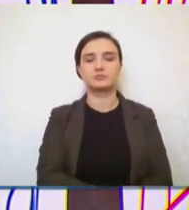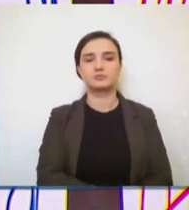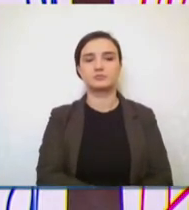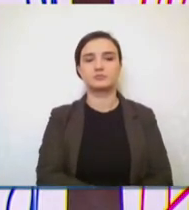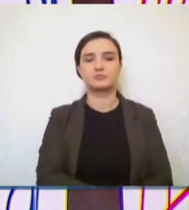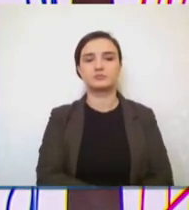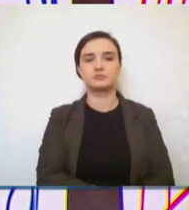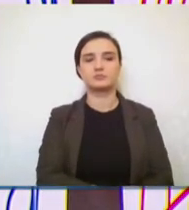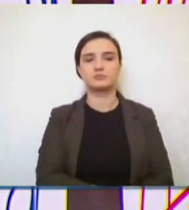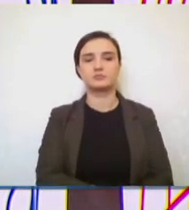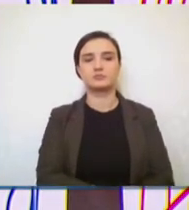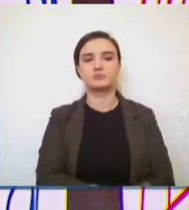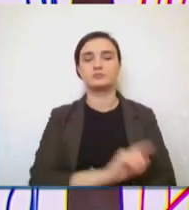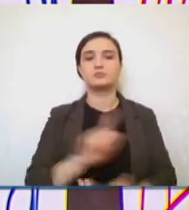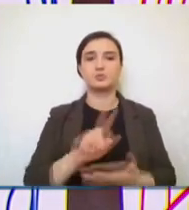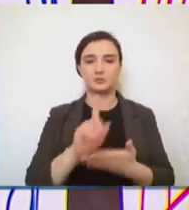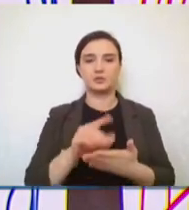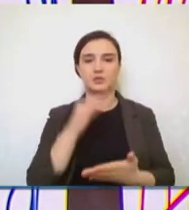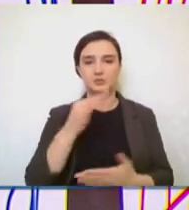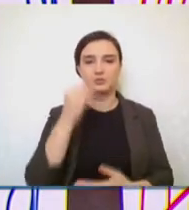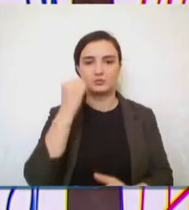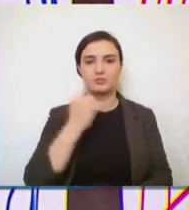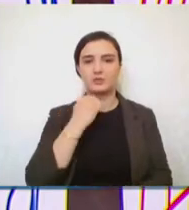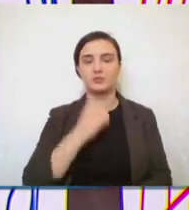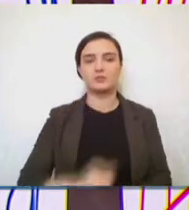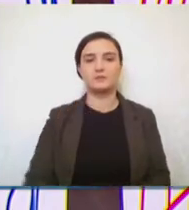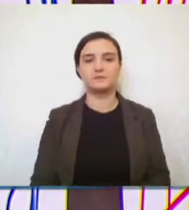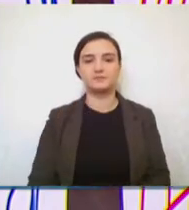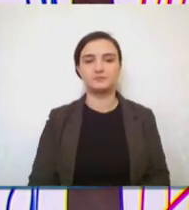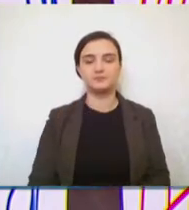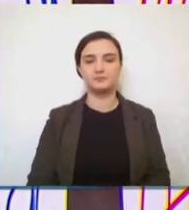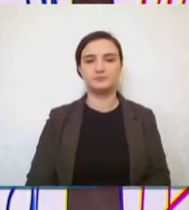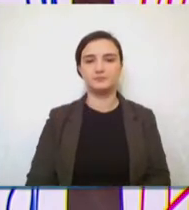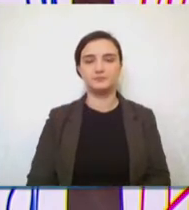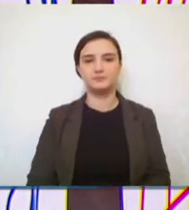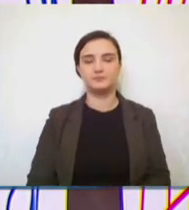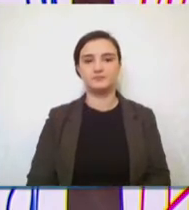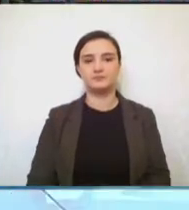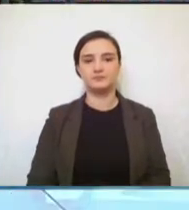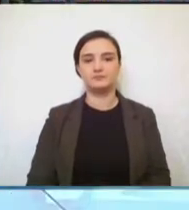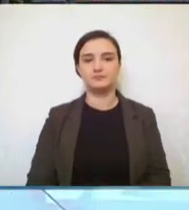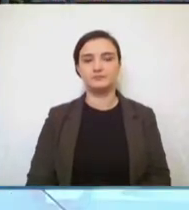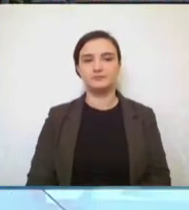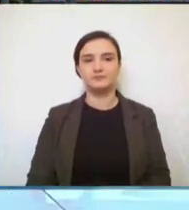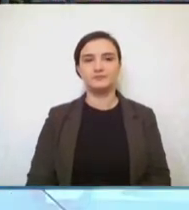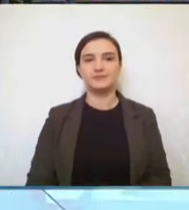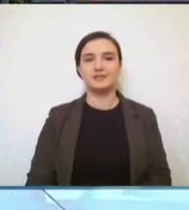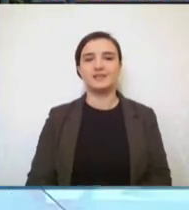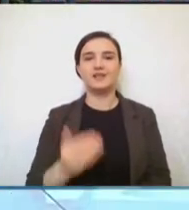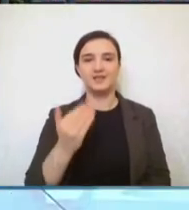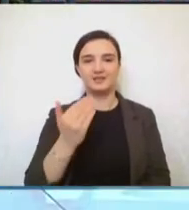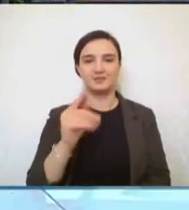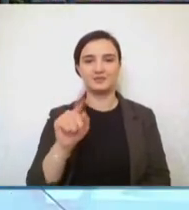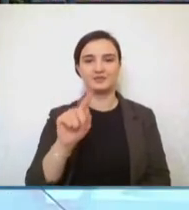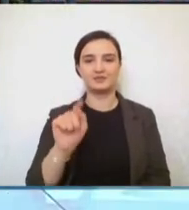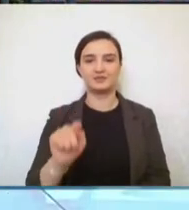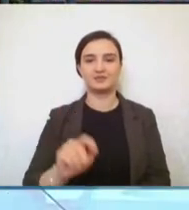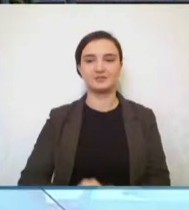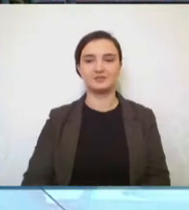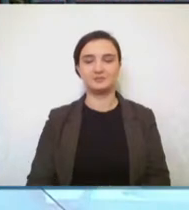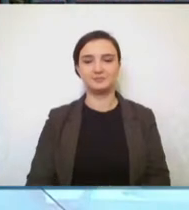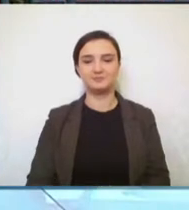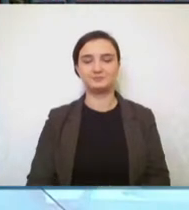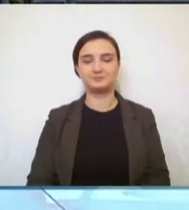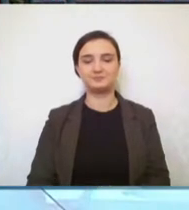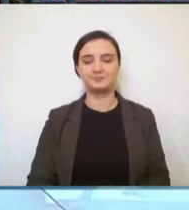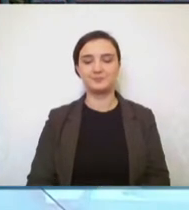აუცილებლად გიპასუხეთ, მადლობა. ალბათ უფრო ჩემთან ნაკითხო. თქვენთან რა საკურველია ბატონო არჩი? თავისთავად კარგია,